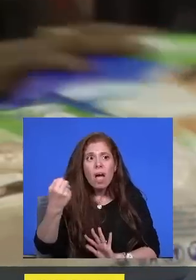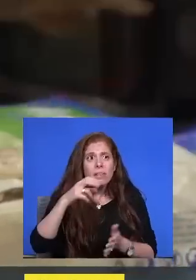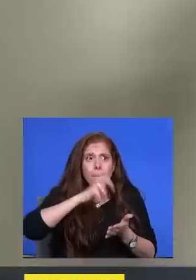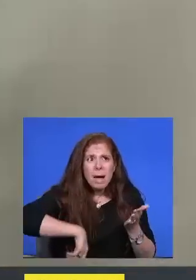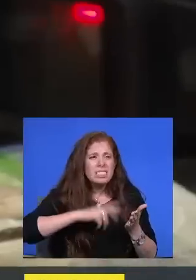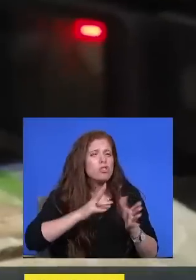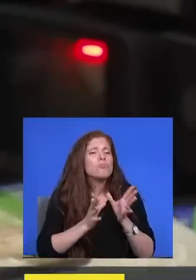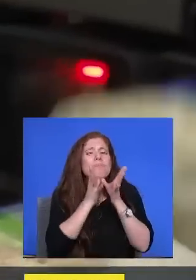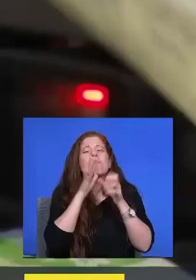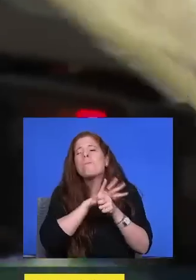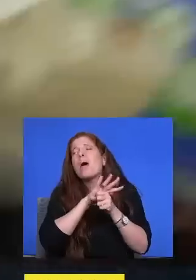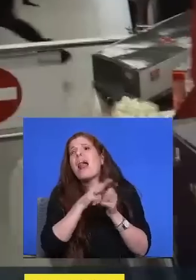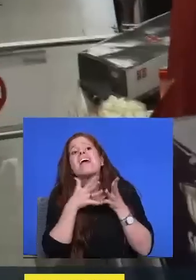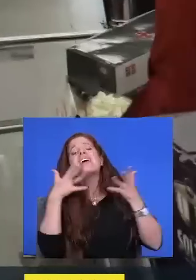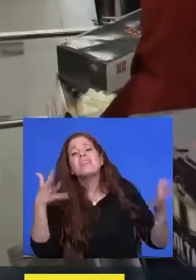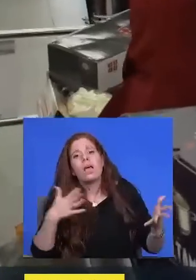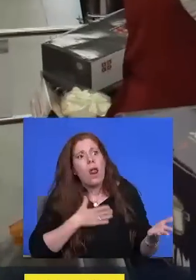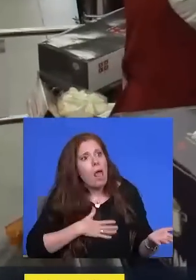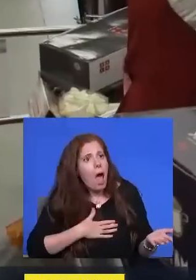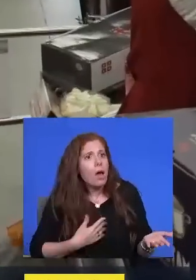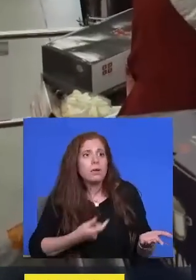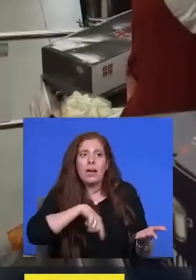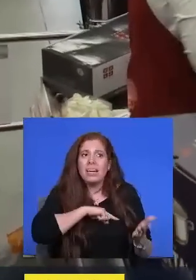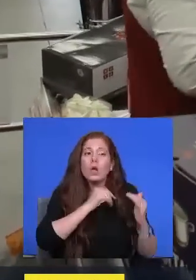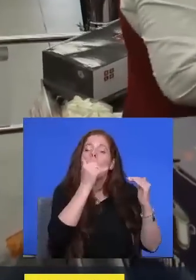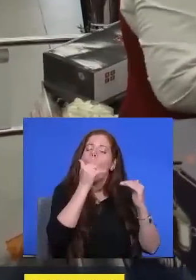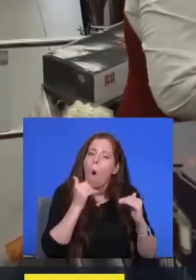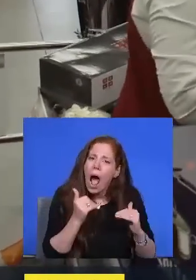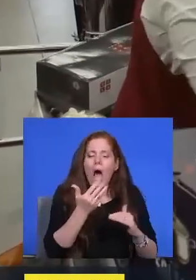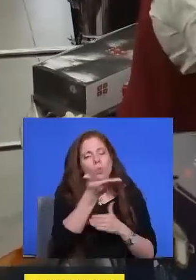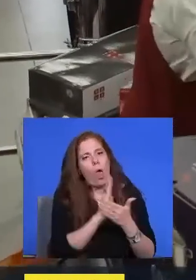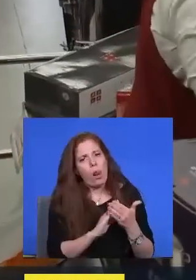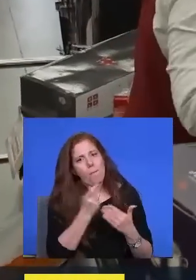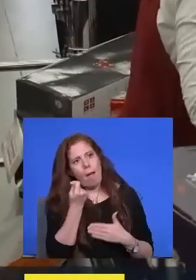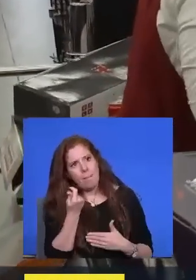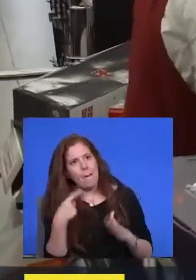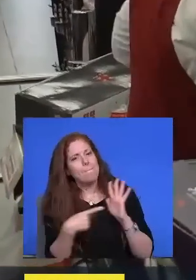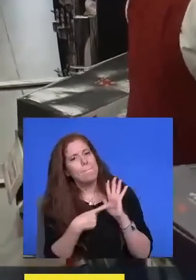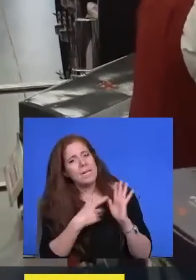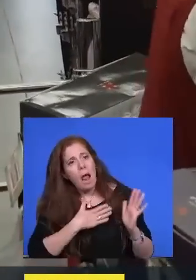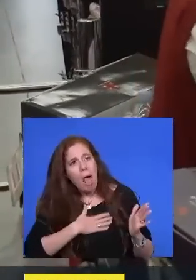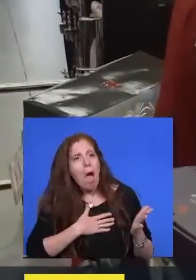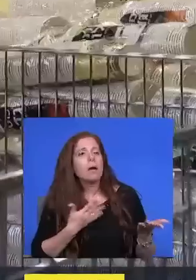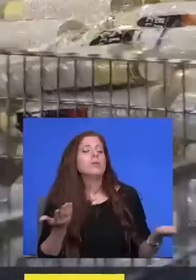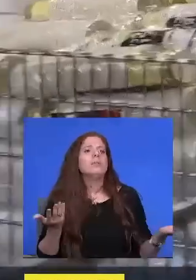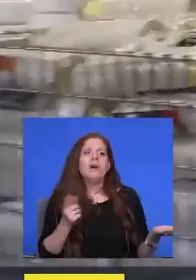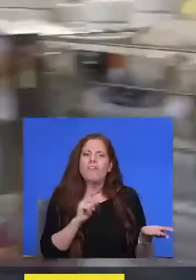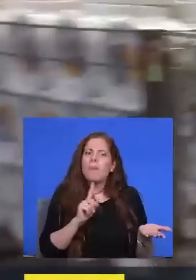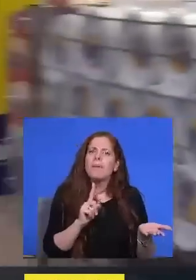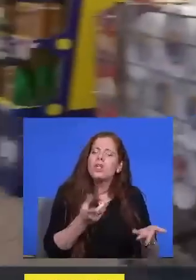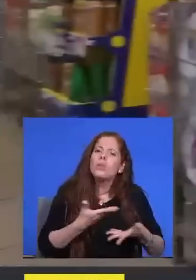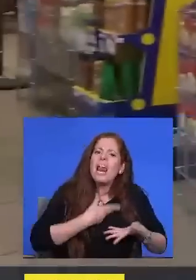אדירים בסניפים לחג. אנחנו הורדנו חלק מהמחירים לצרכן בגלל החג. מי מזכה אותנו על